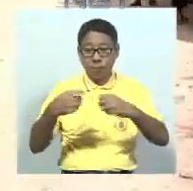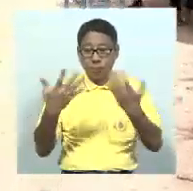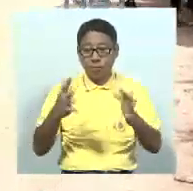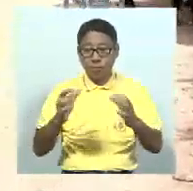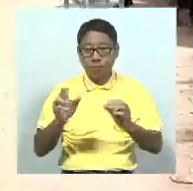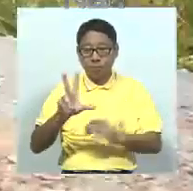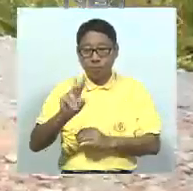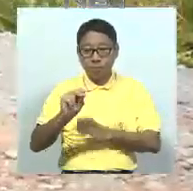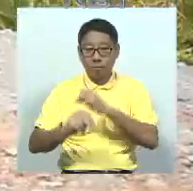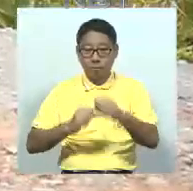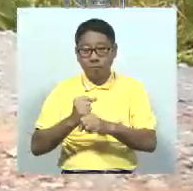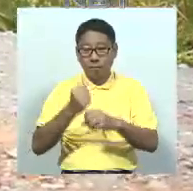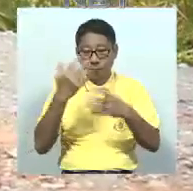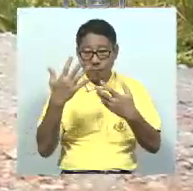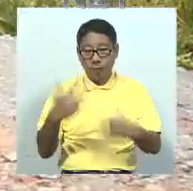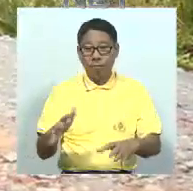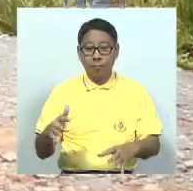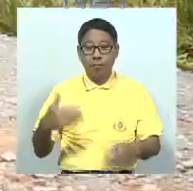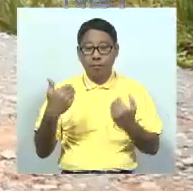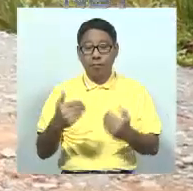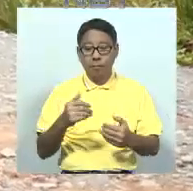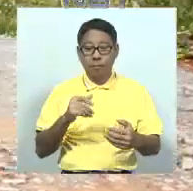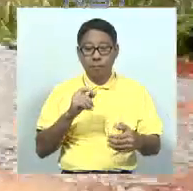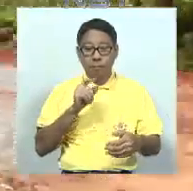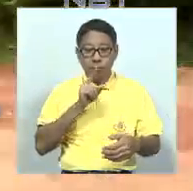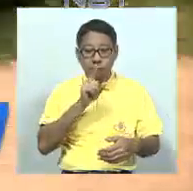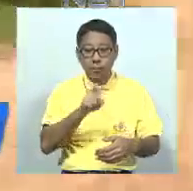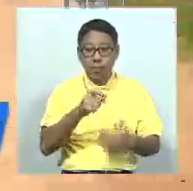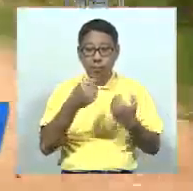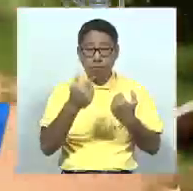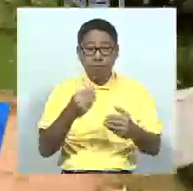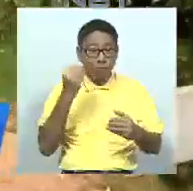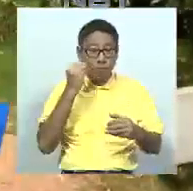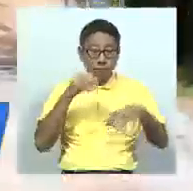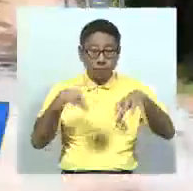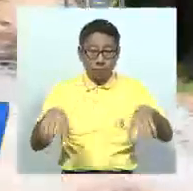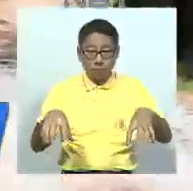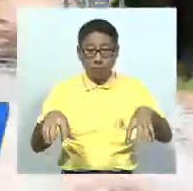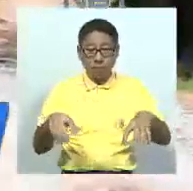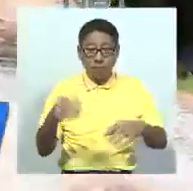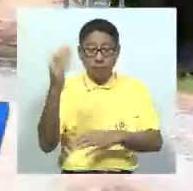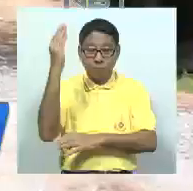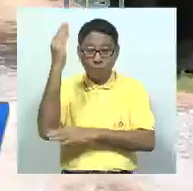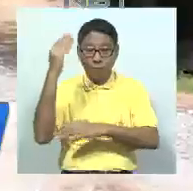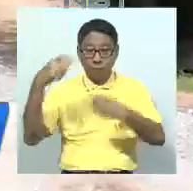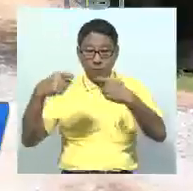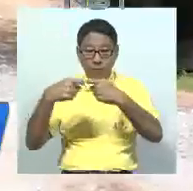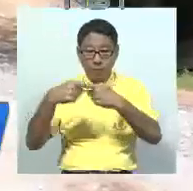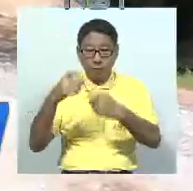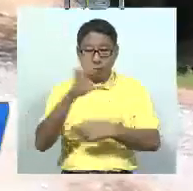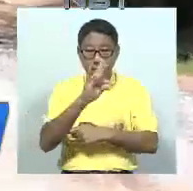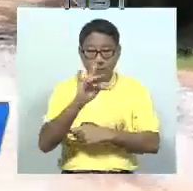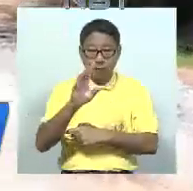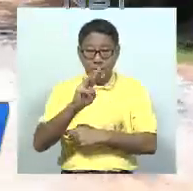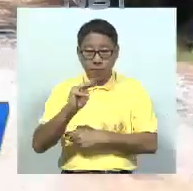มานานถึง30ปี โอ แล ้ ้ โ ว ห นะคะจากการสำรวจพบว่าบ้านทั้งสองหลังอยู่ห่างจากเสาไฟฟ้าประมาณ